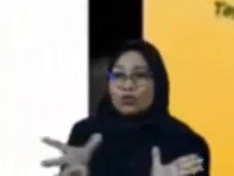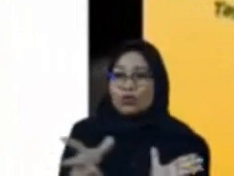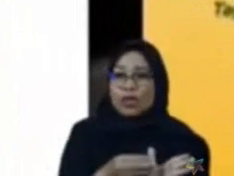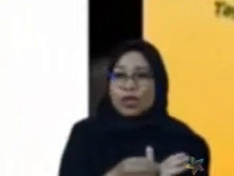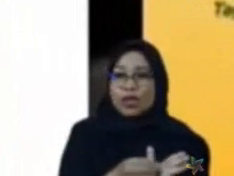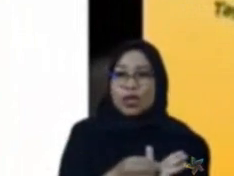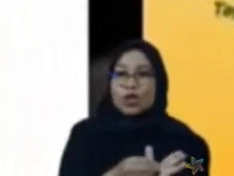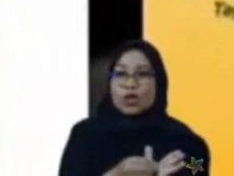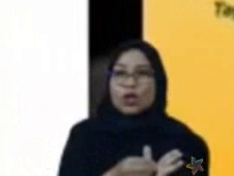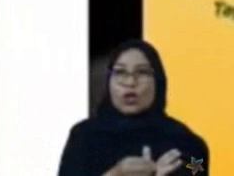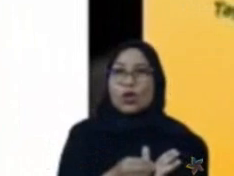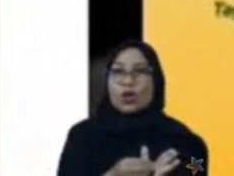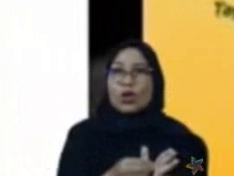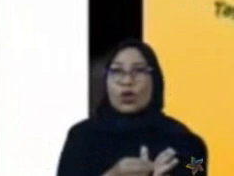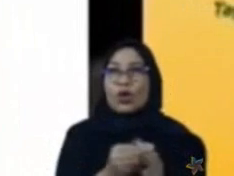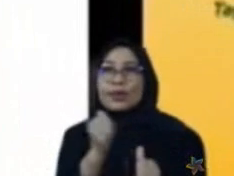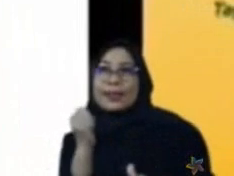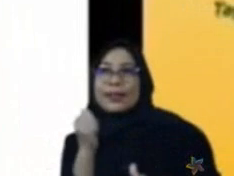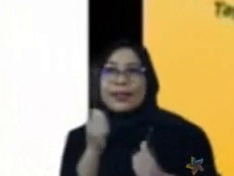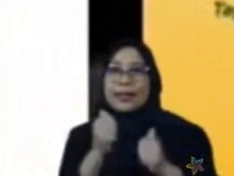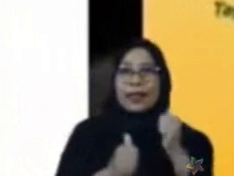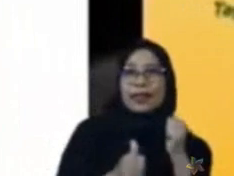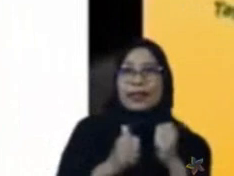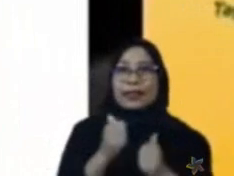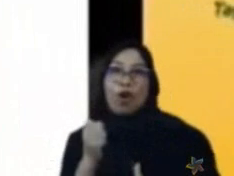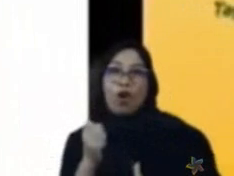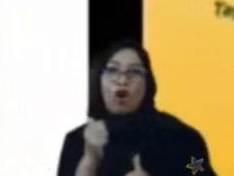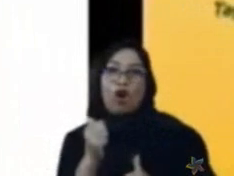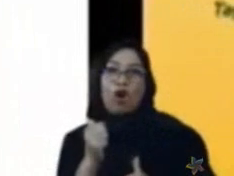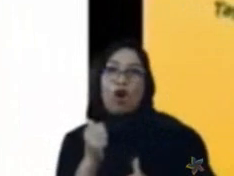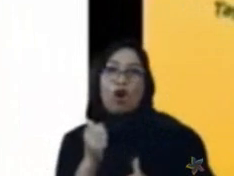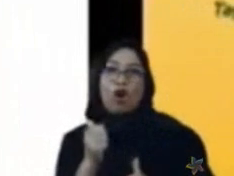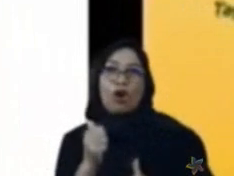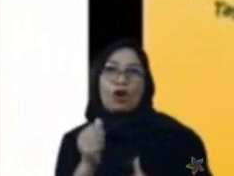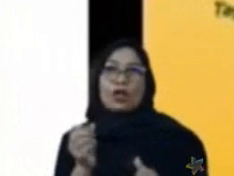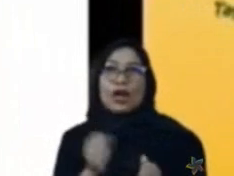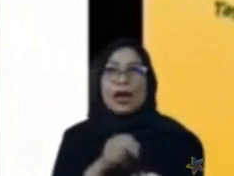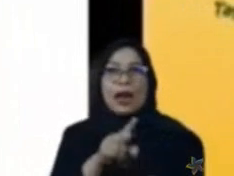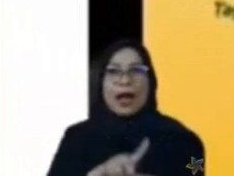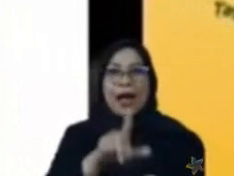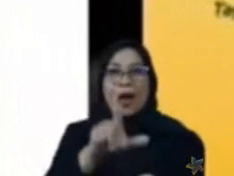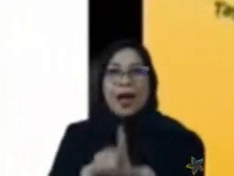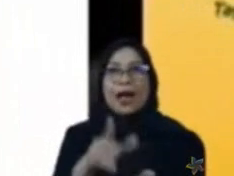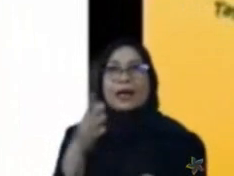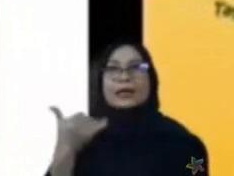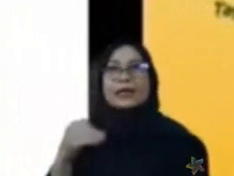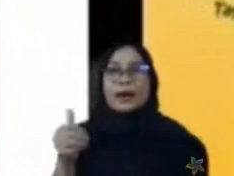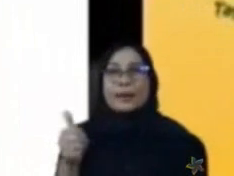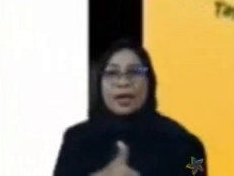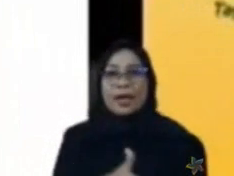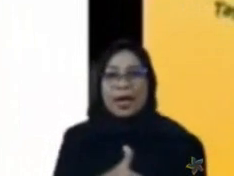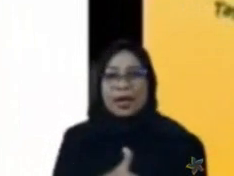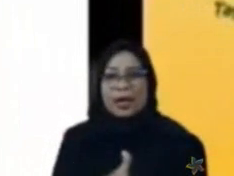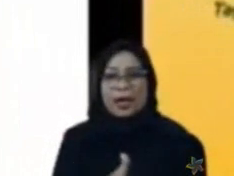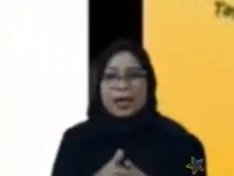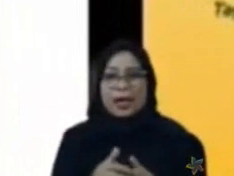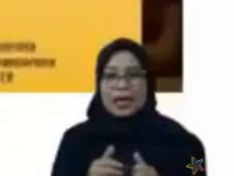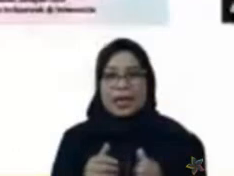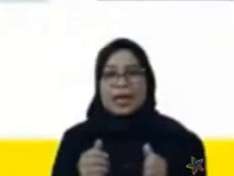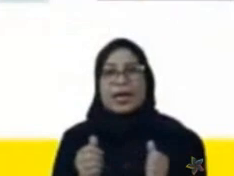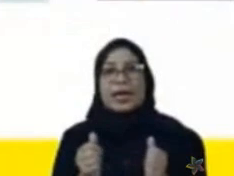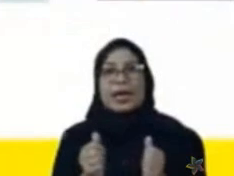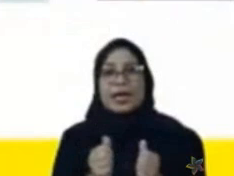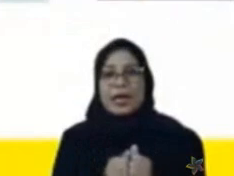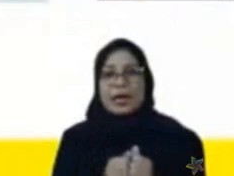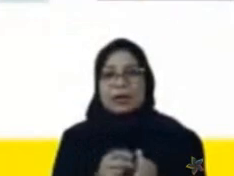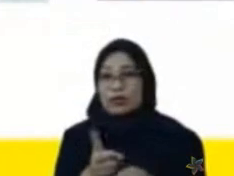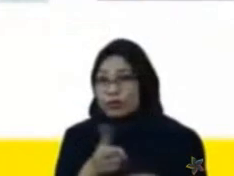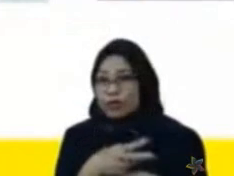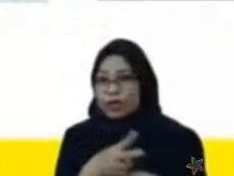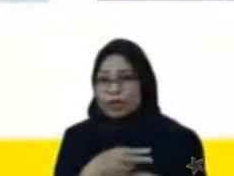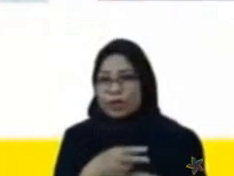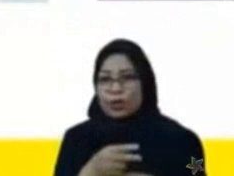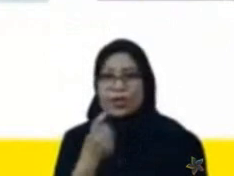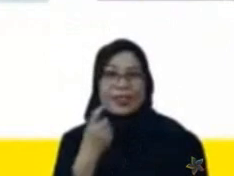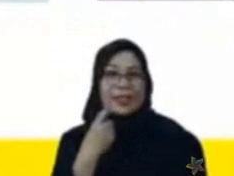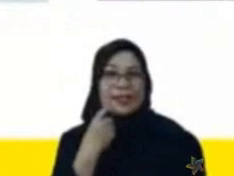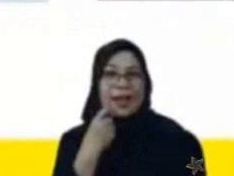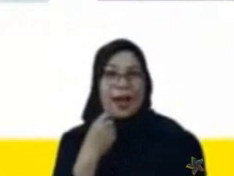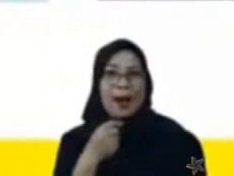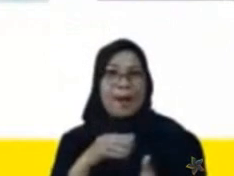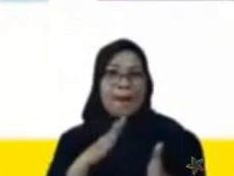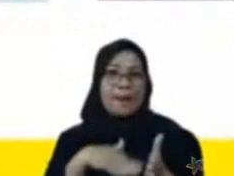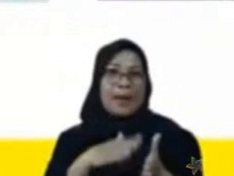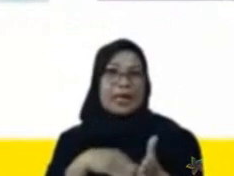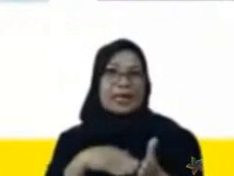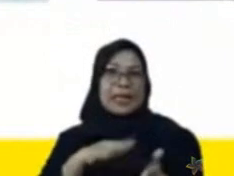dengan langkah-langkah yang benar. Di sampingnya lagi, video yang sampingnya itu adalah pembelajaran bahasa